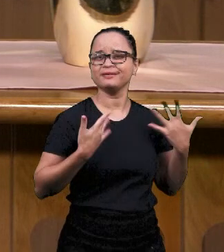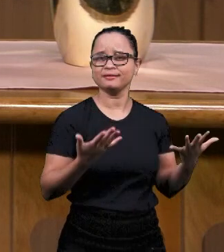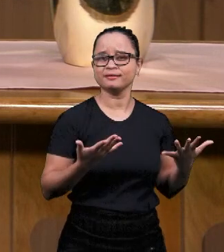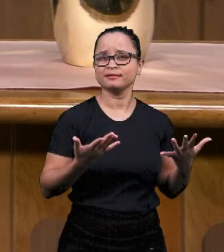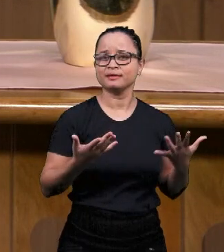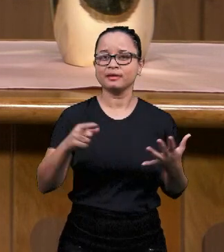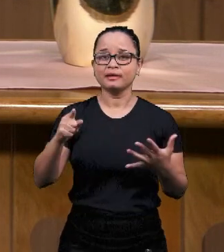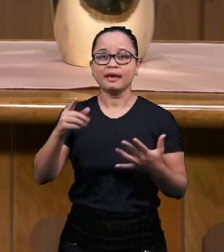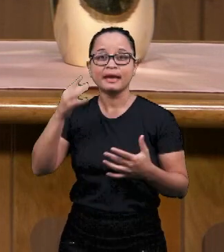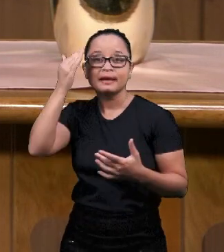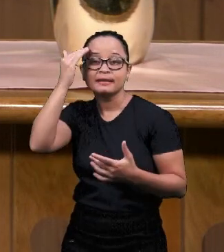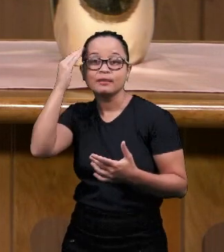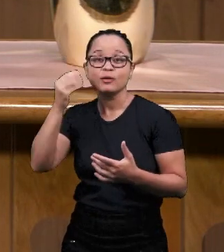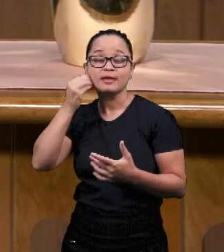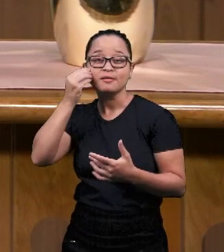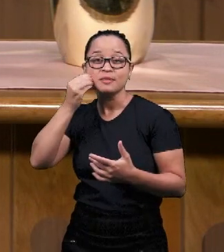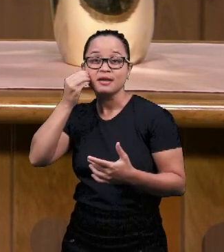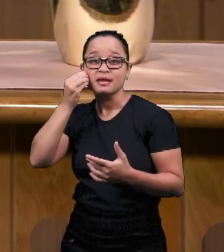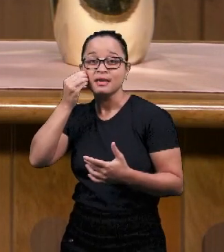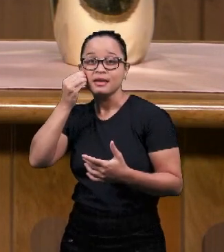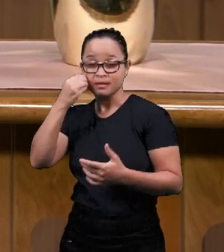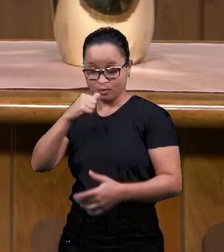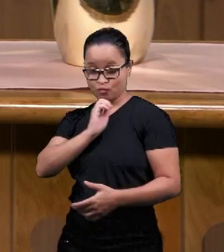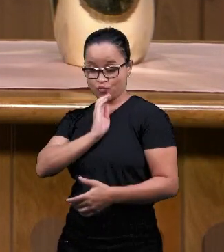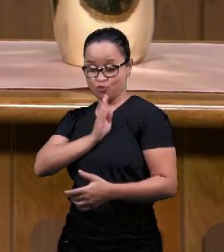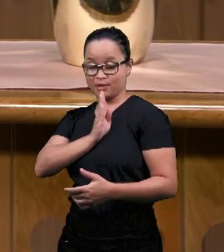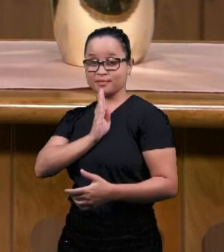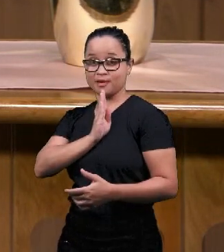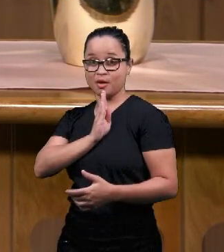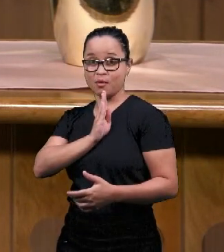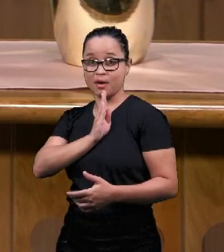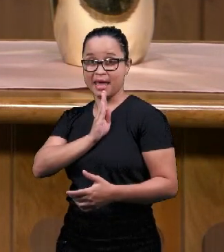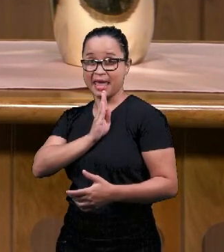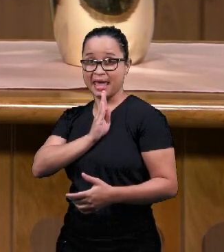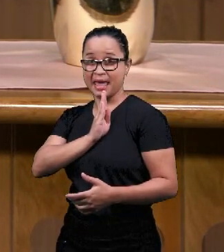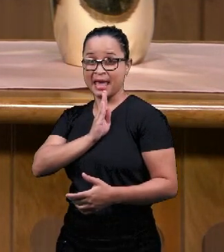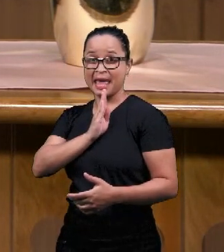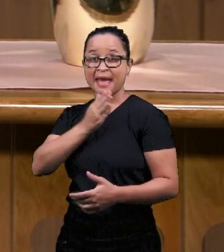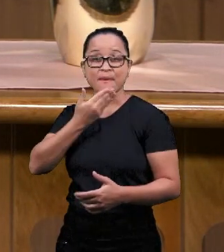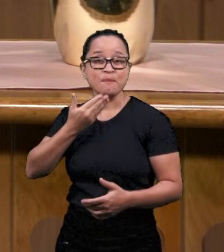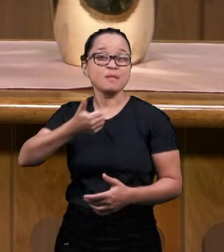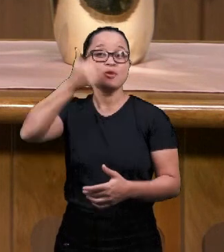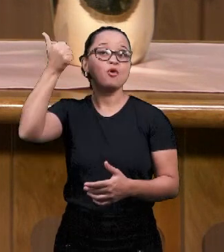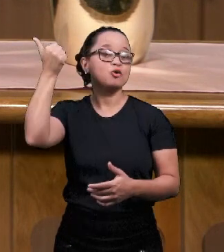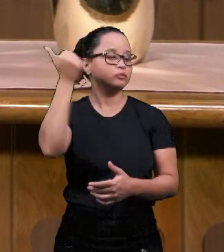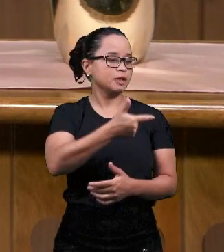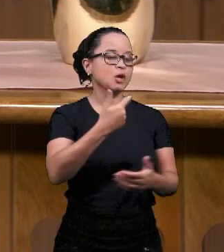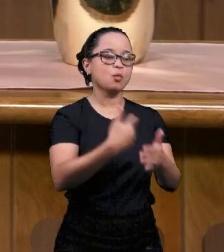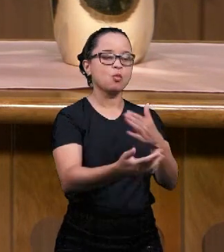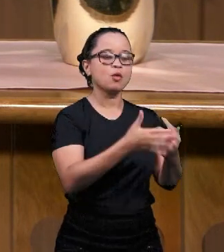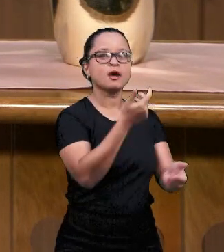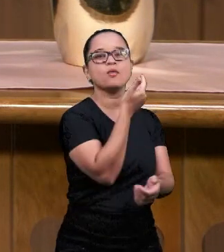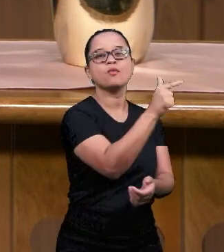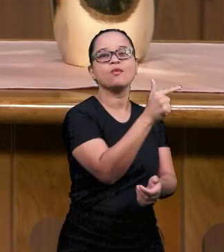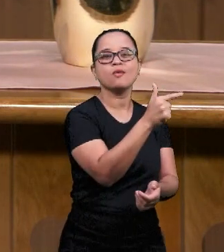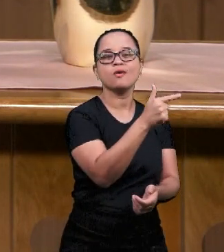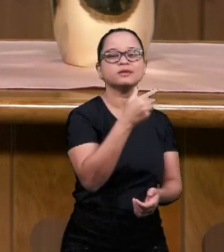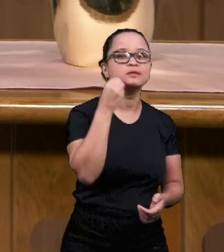другая радость, все, что было у него в этой жизни. Что опыт с этим сокровищем намного